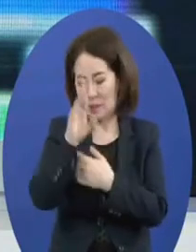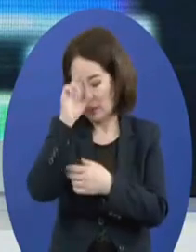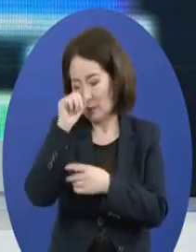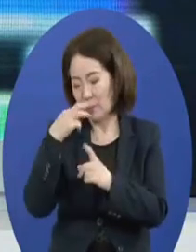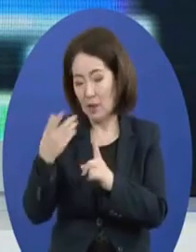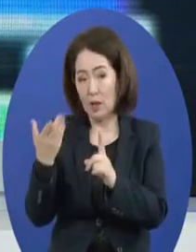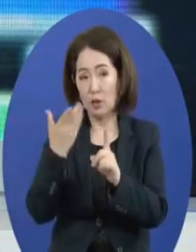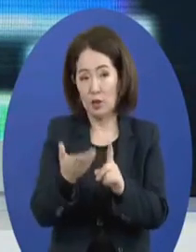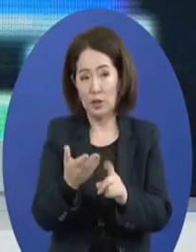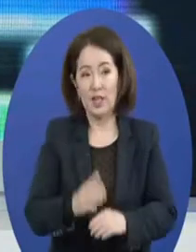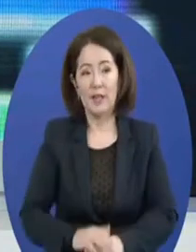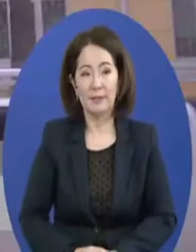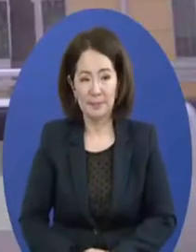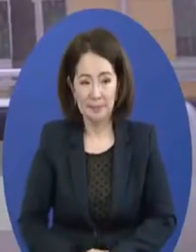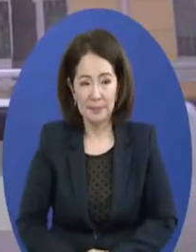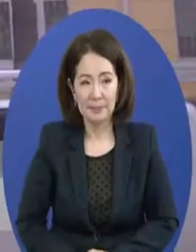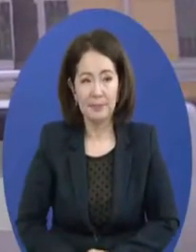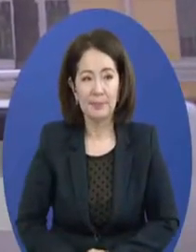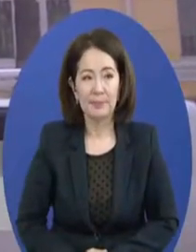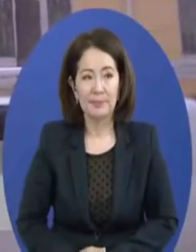мэдээллээ.